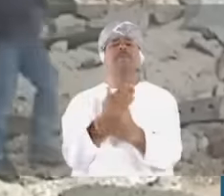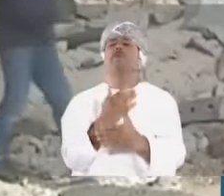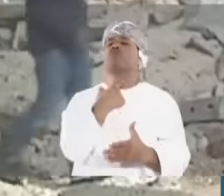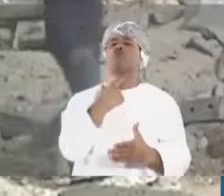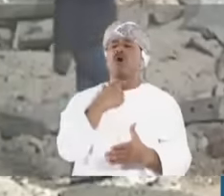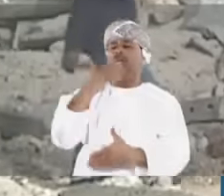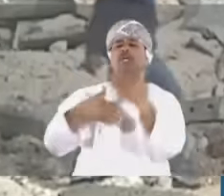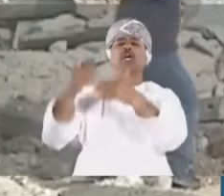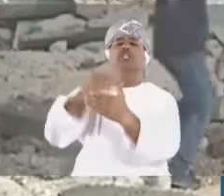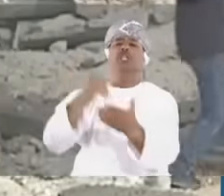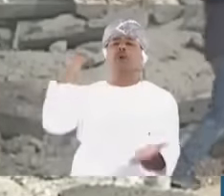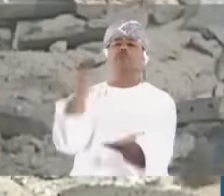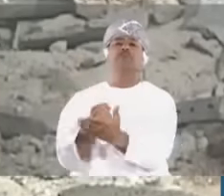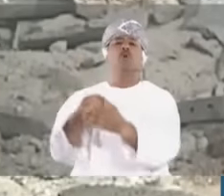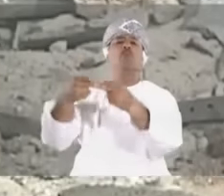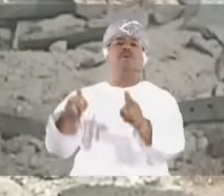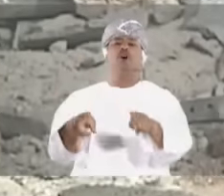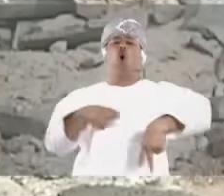دون ترخيص.